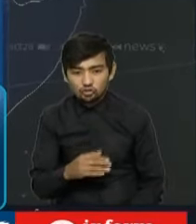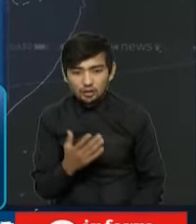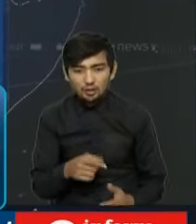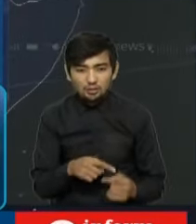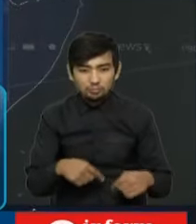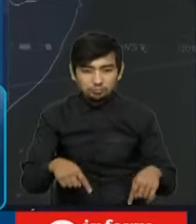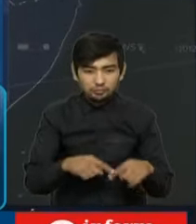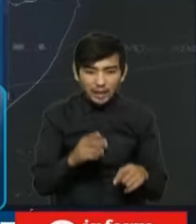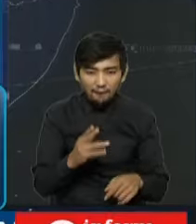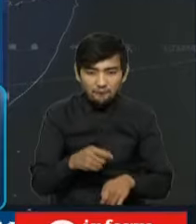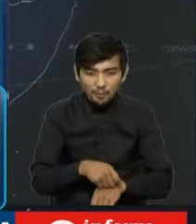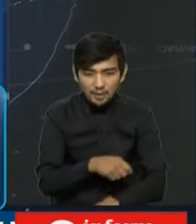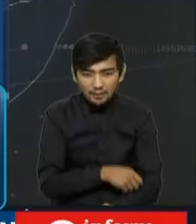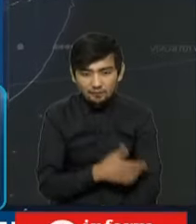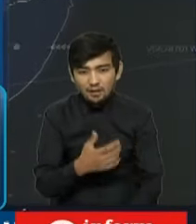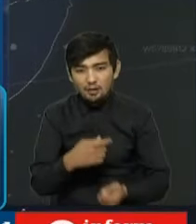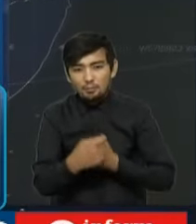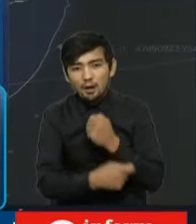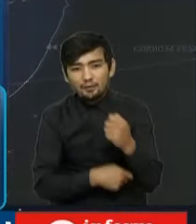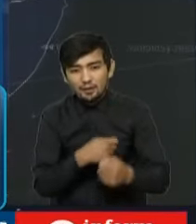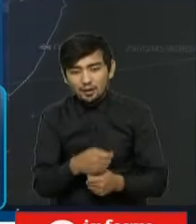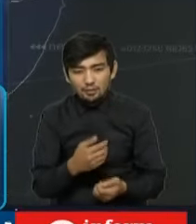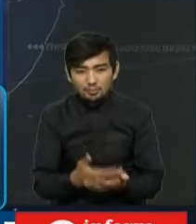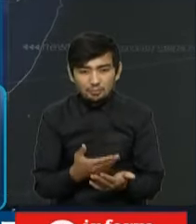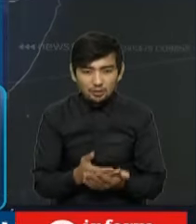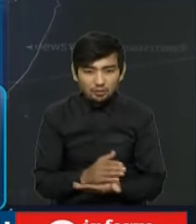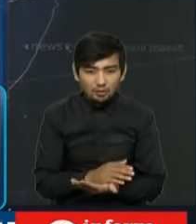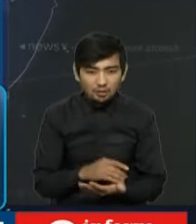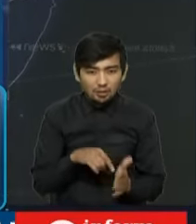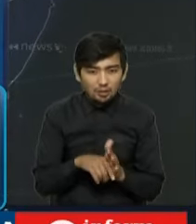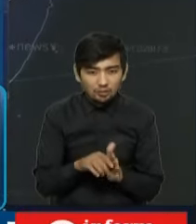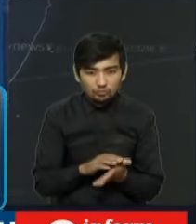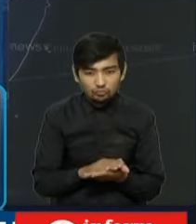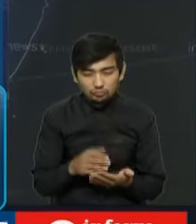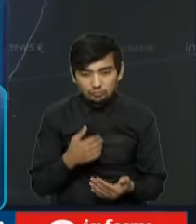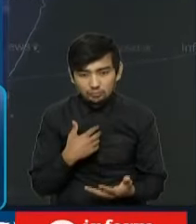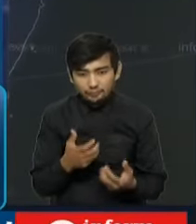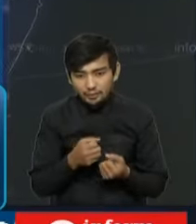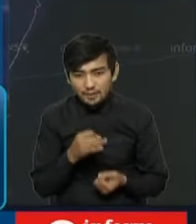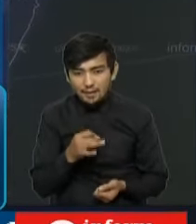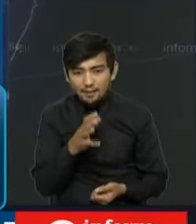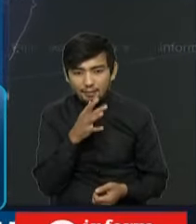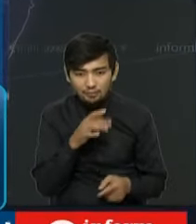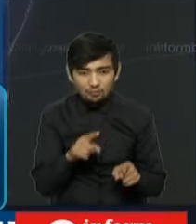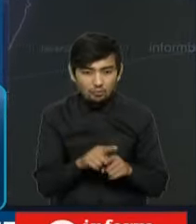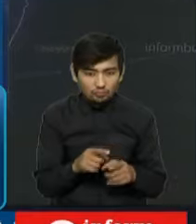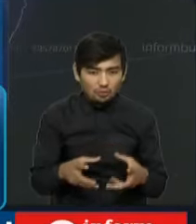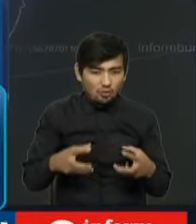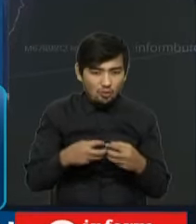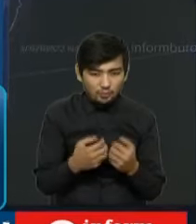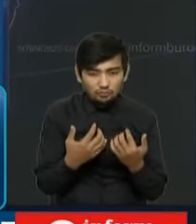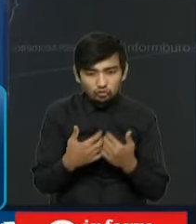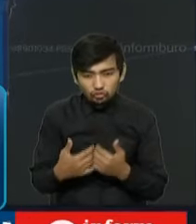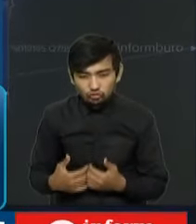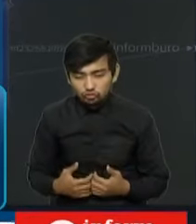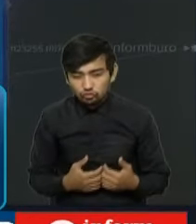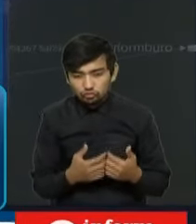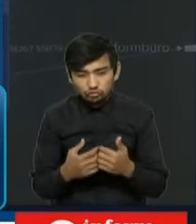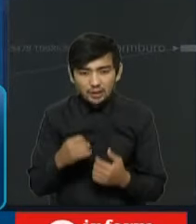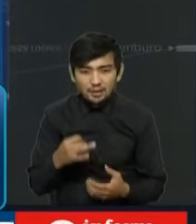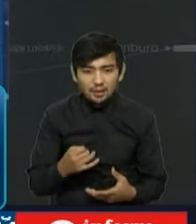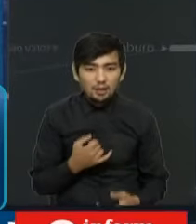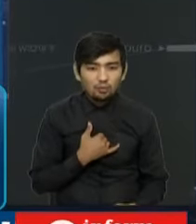нас материалы, если в чистовой отделке мы принимаем. Ну и, конечно же, сроки, мы их учитываем. При этом мы должны понимать, что